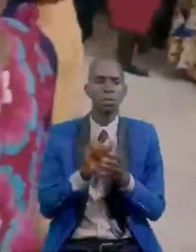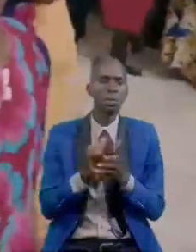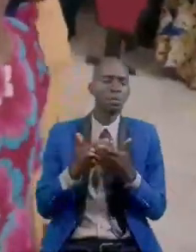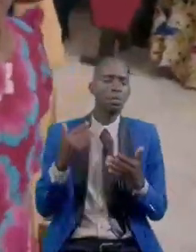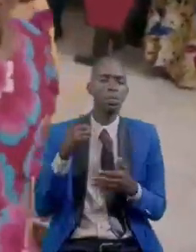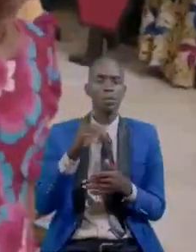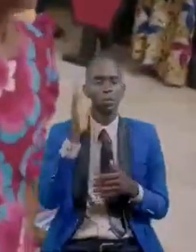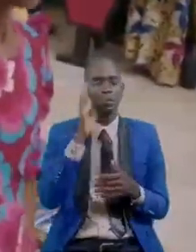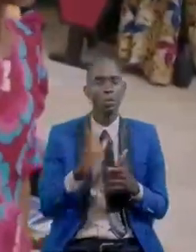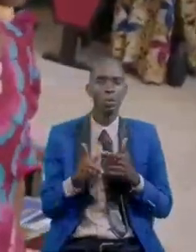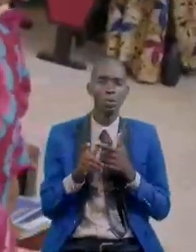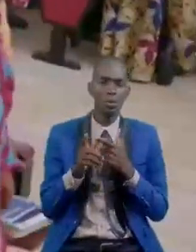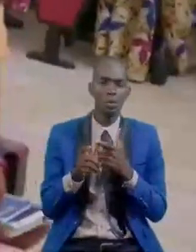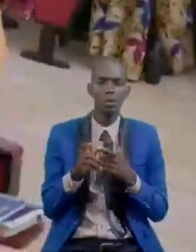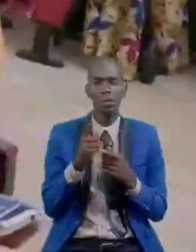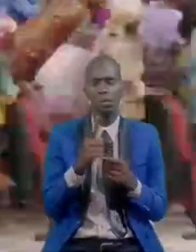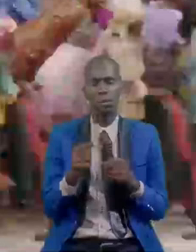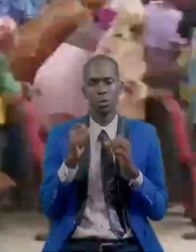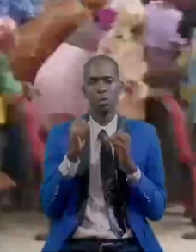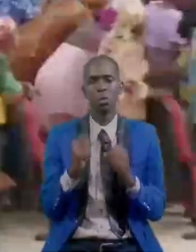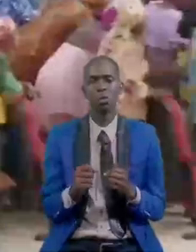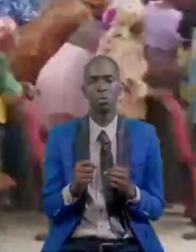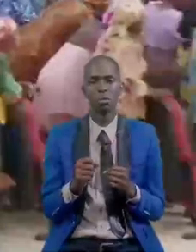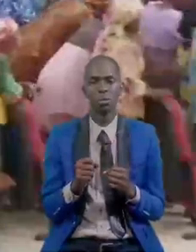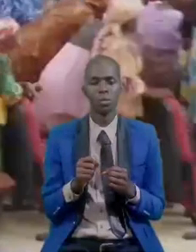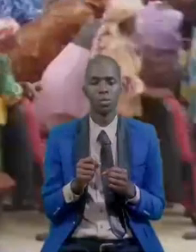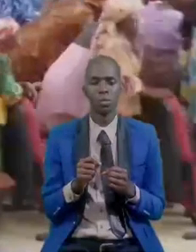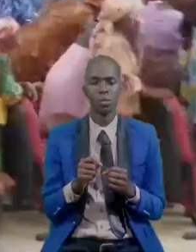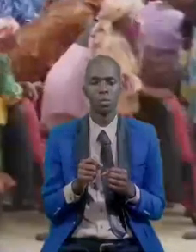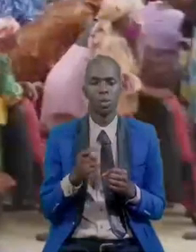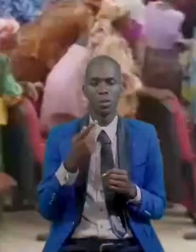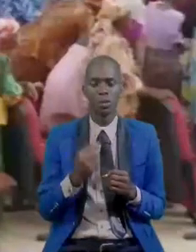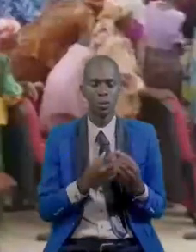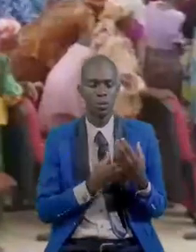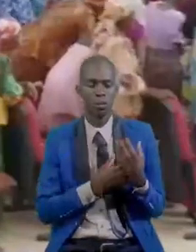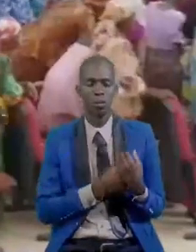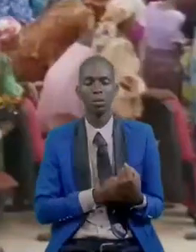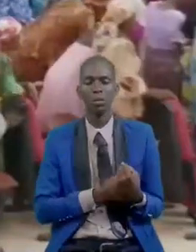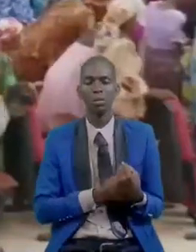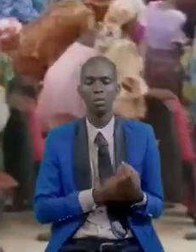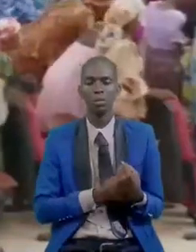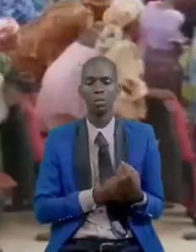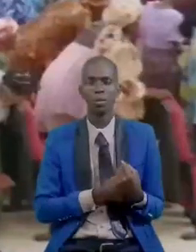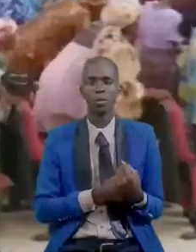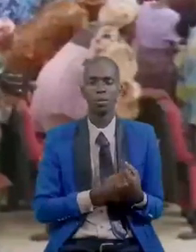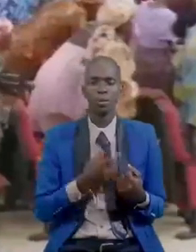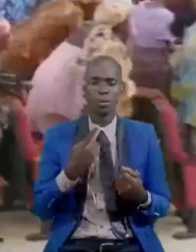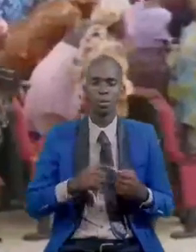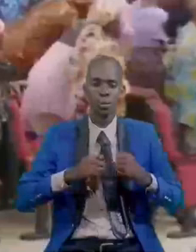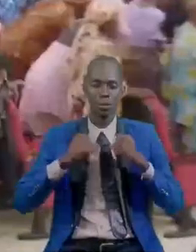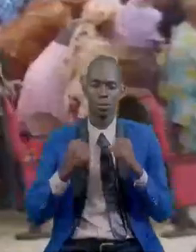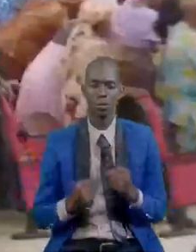vas courir. La puissance, le courage, avec